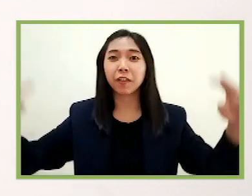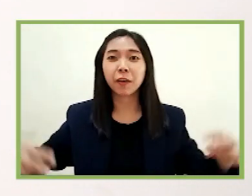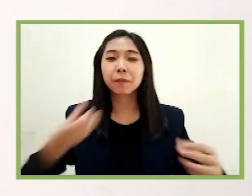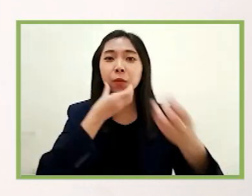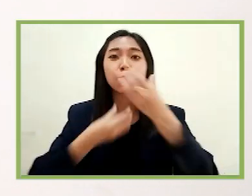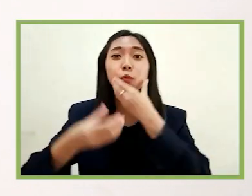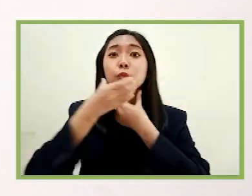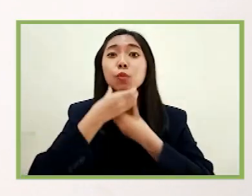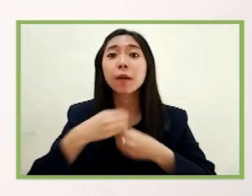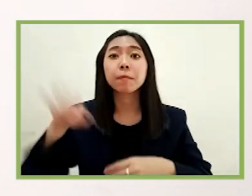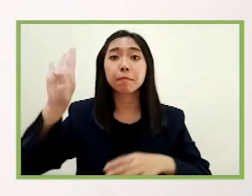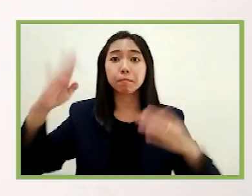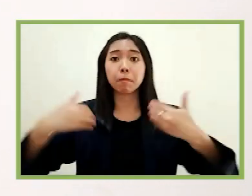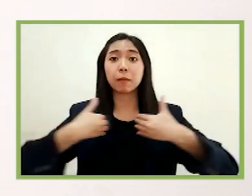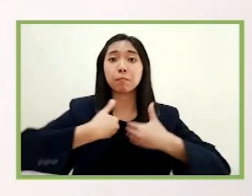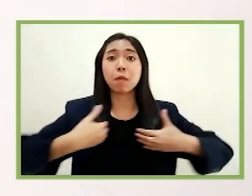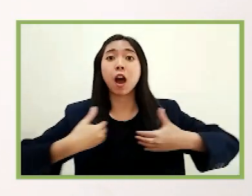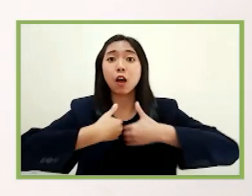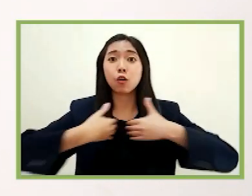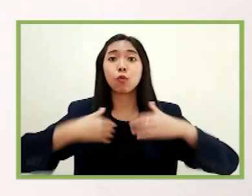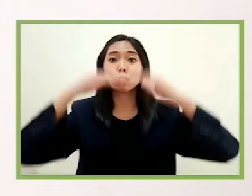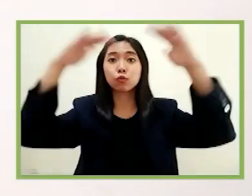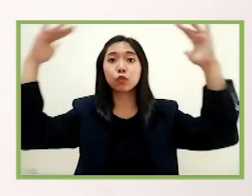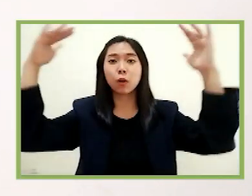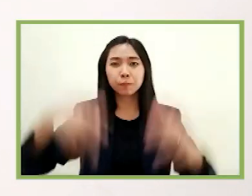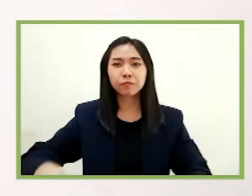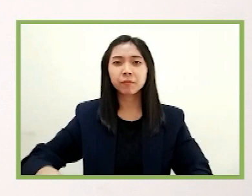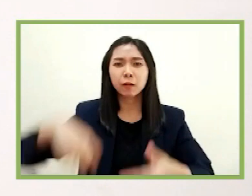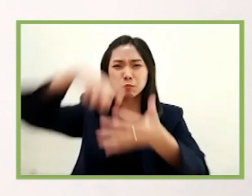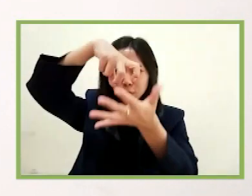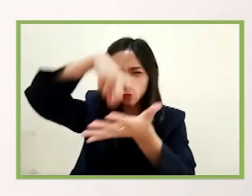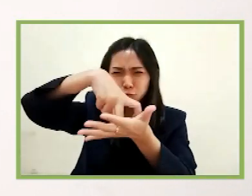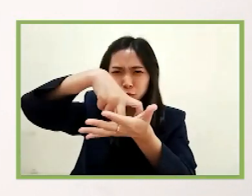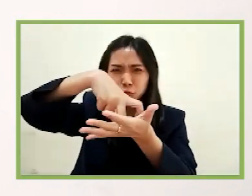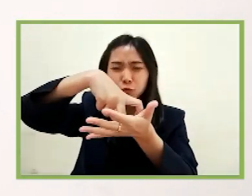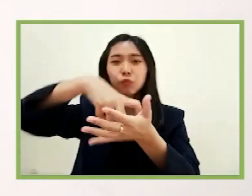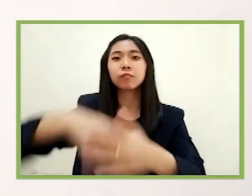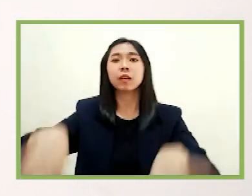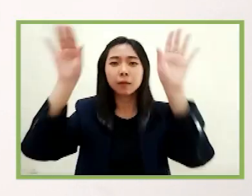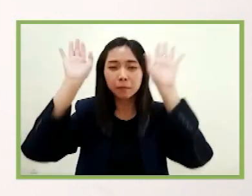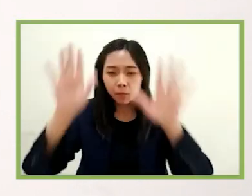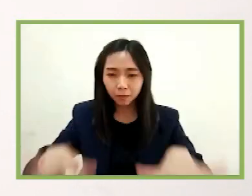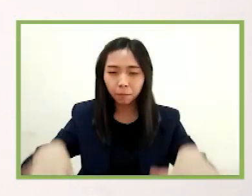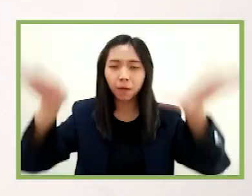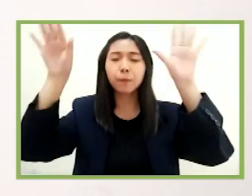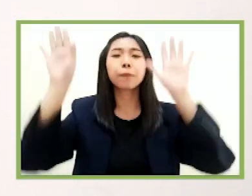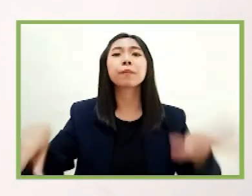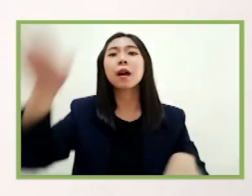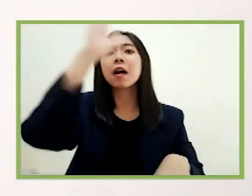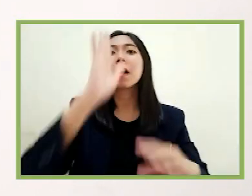dan keempat makhluk itu mereka tersungkur di hadapan Tahta itu dan menyembah Allah sambil